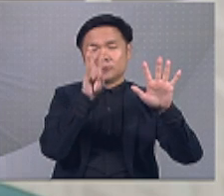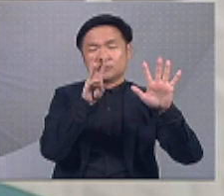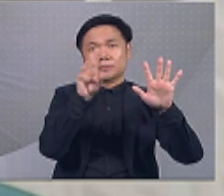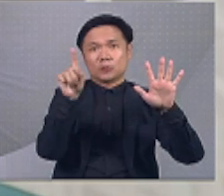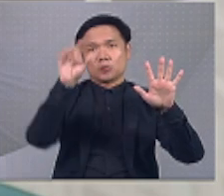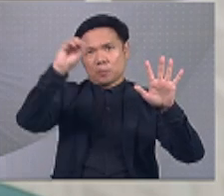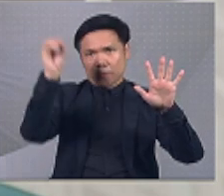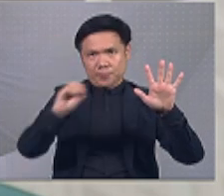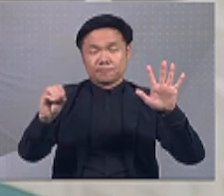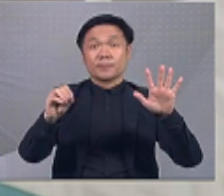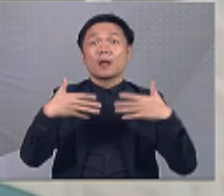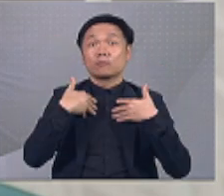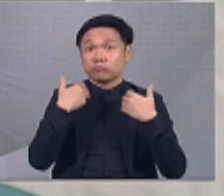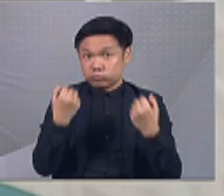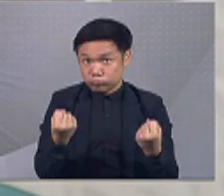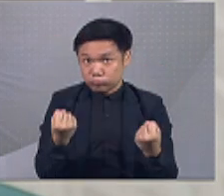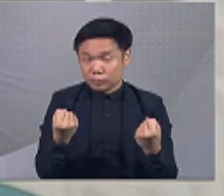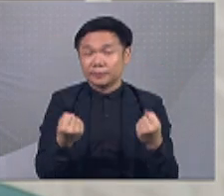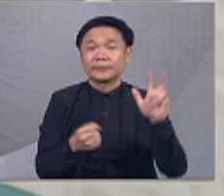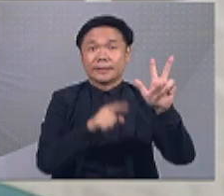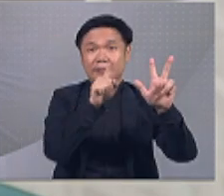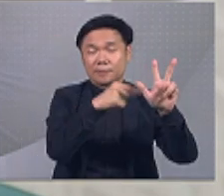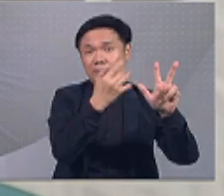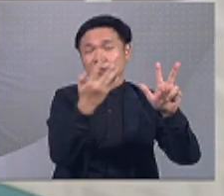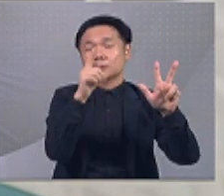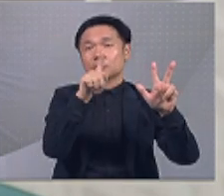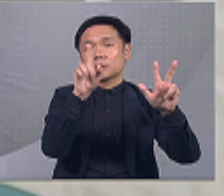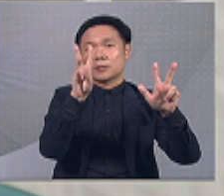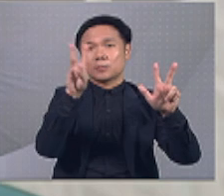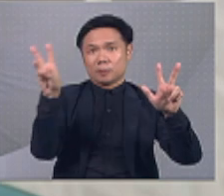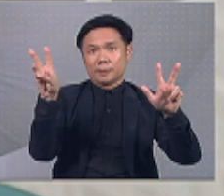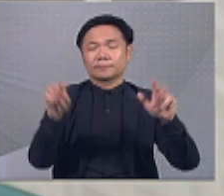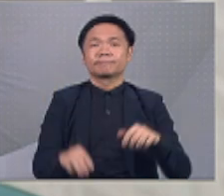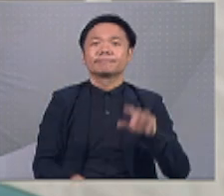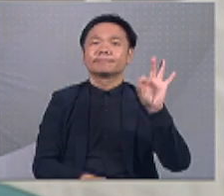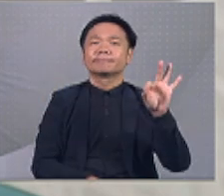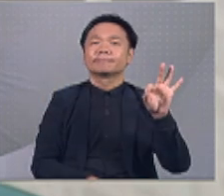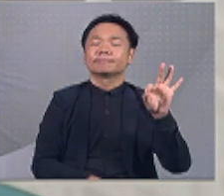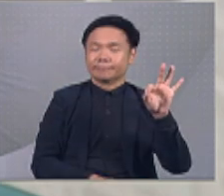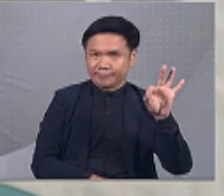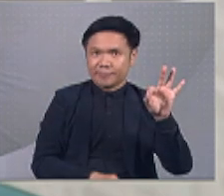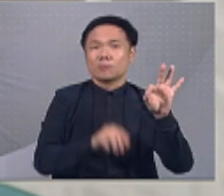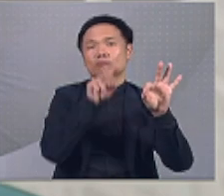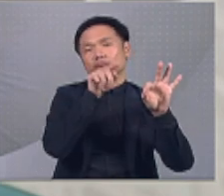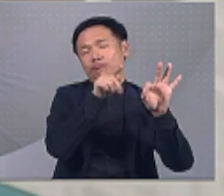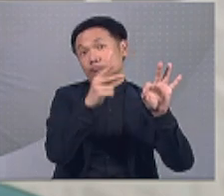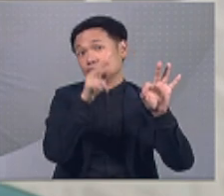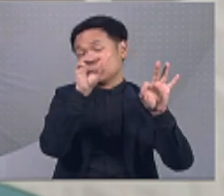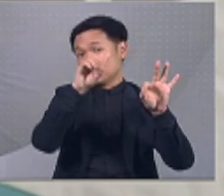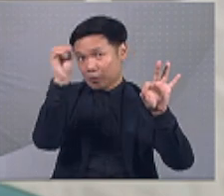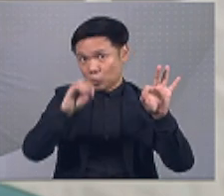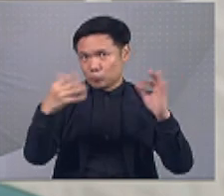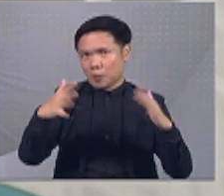sistem sembuh ya 3666 yaitu 9030 86 86